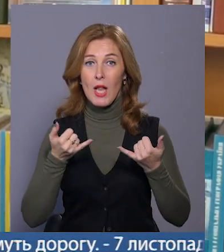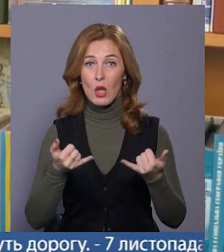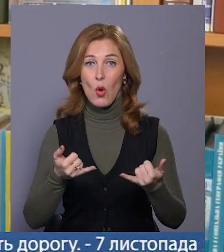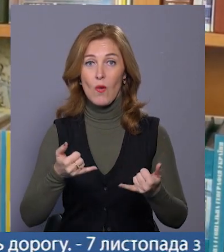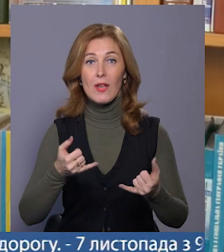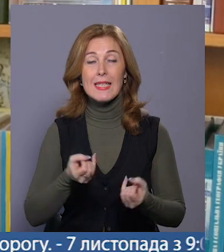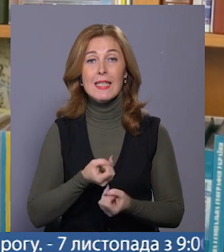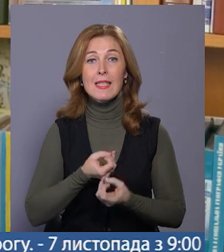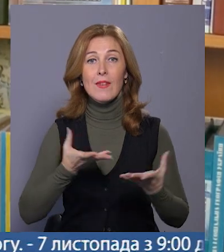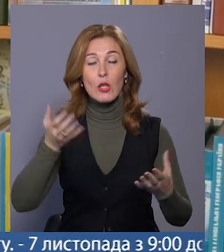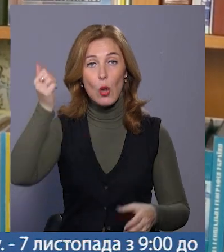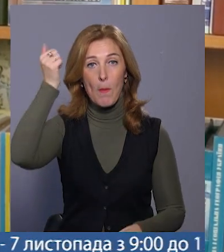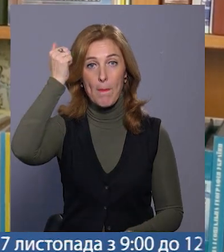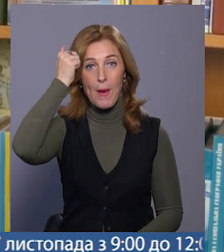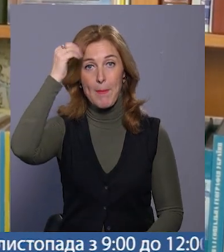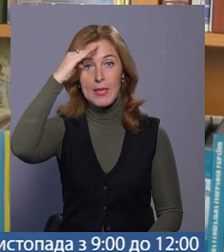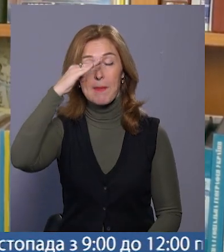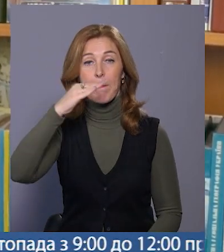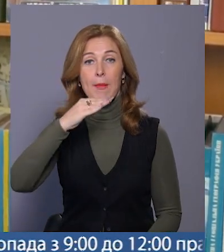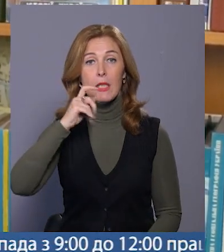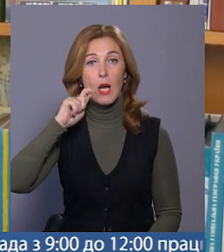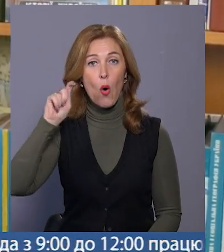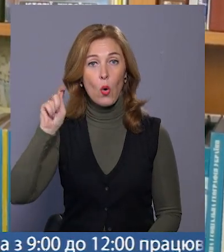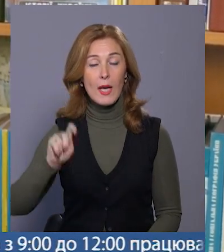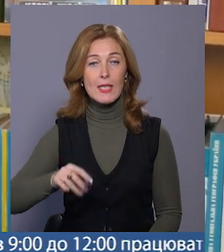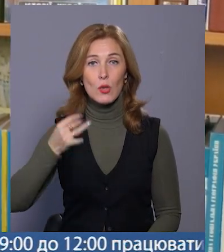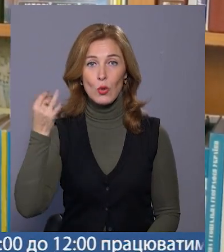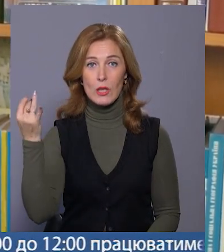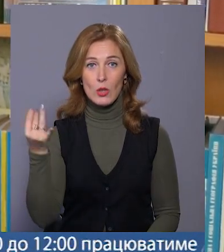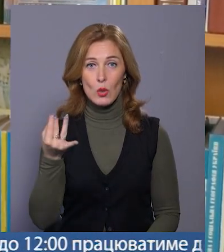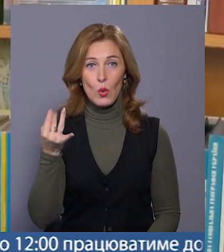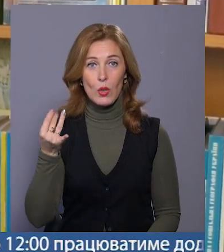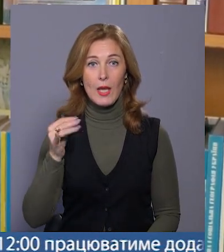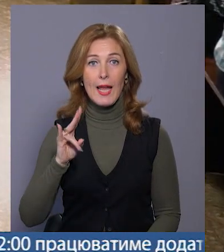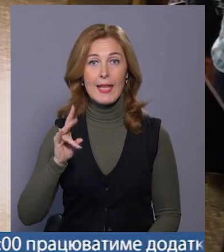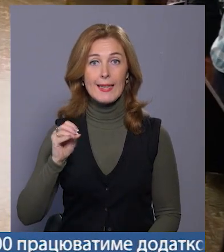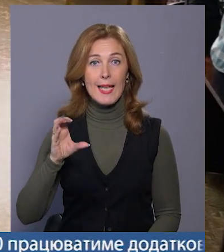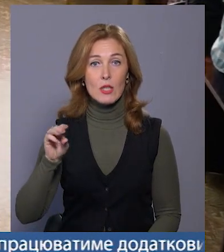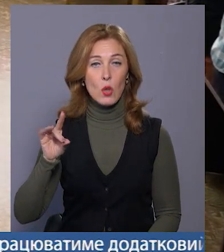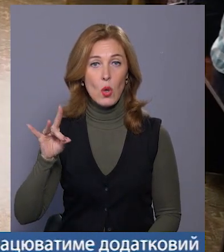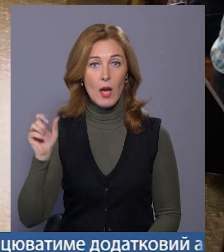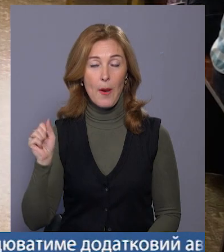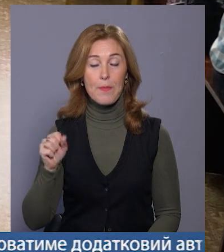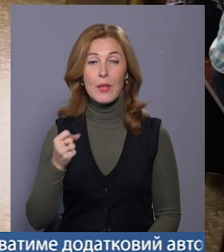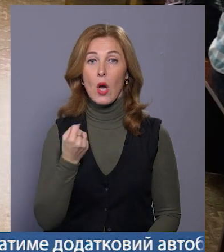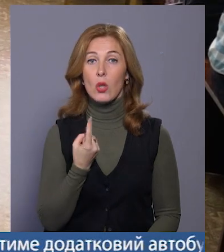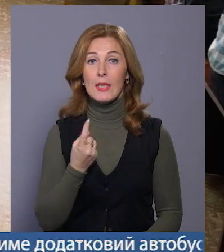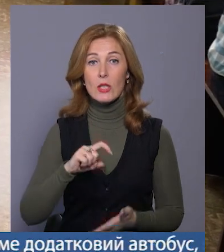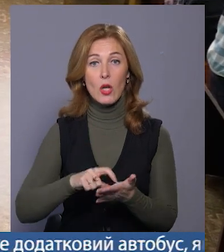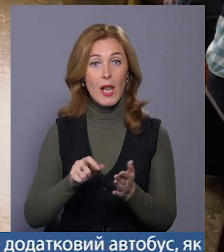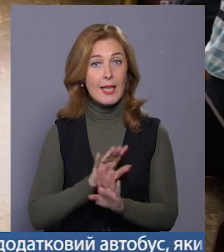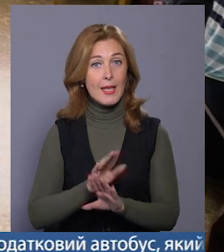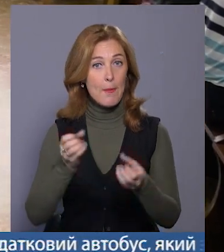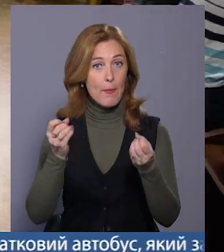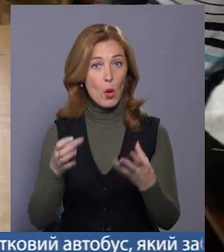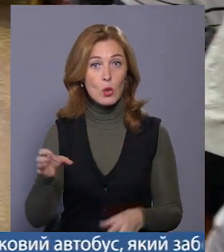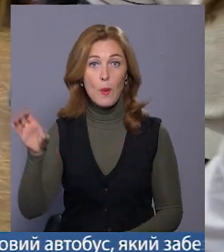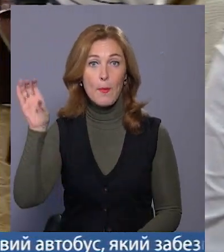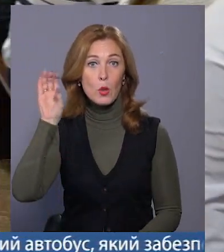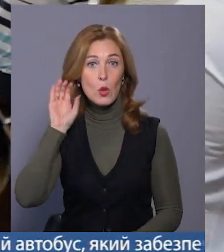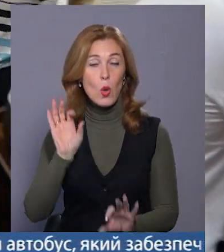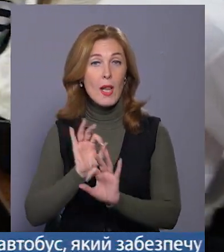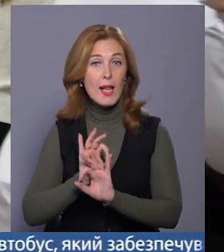світлу пам'ять батька української історії Нестора Літописця. 11-класники не просто прослухали лекцію,